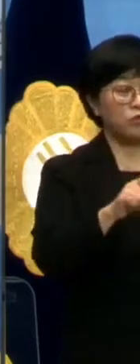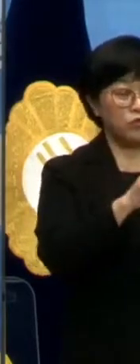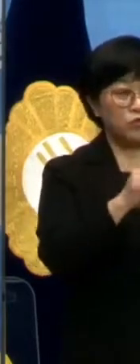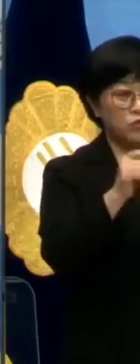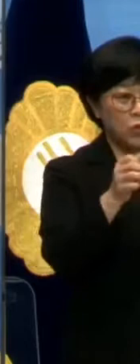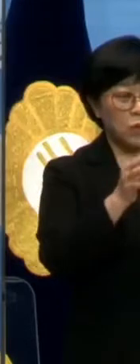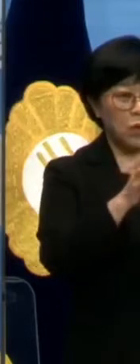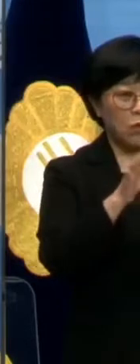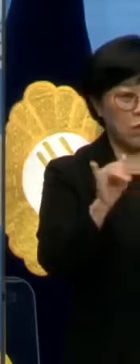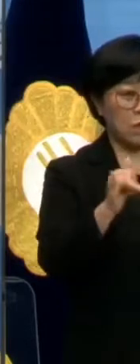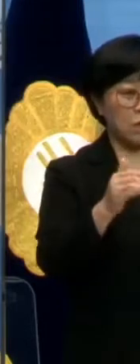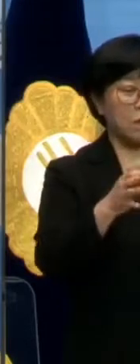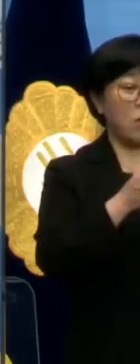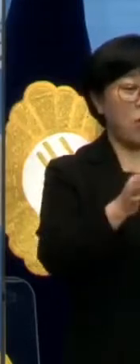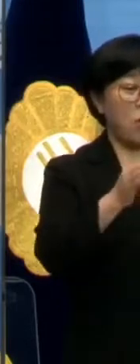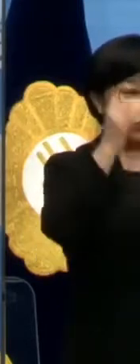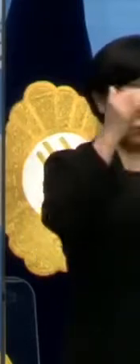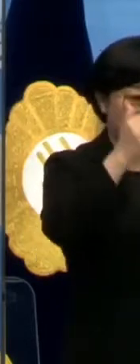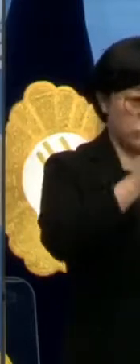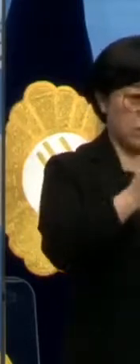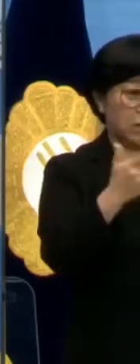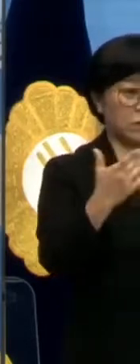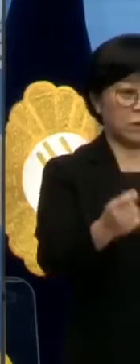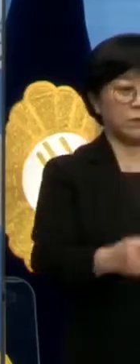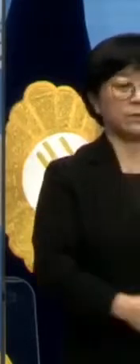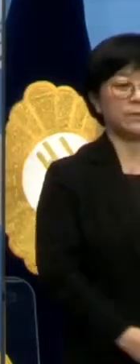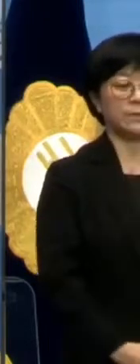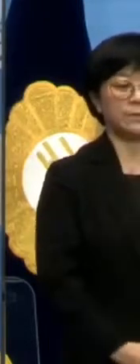중소상공인에겐 영업중단 명령입니다.